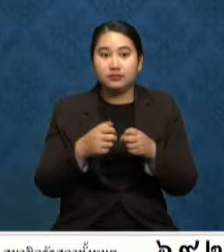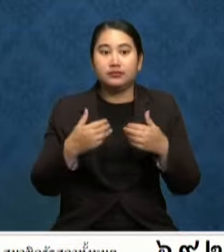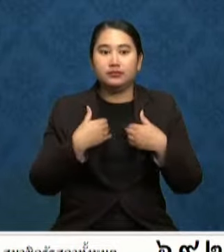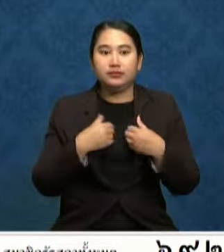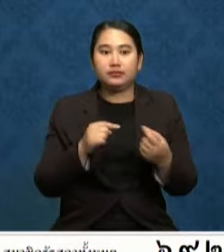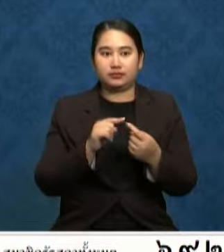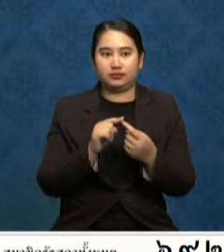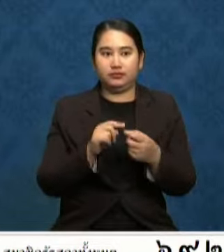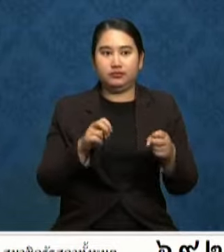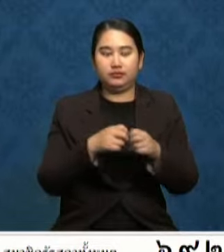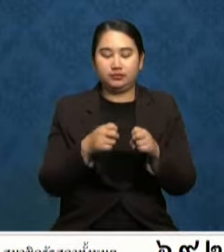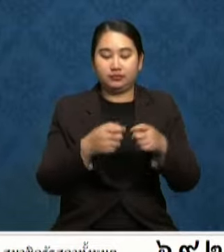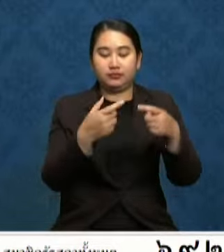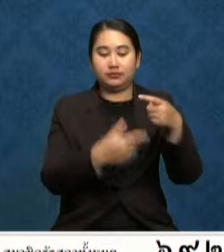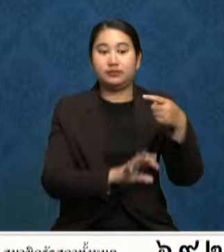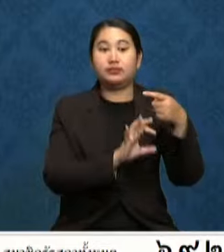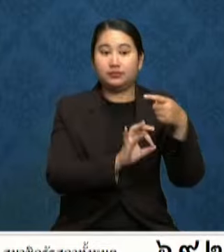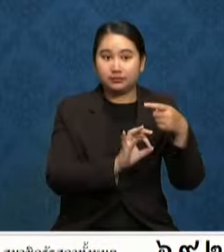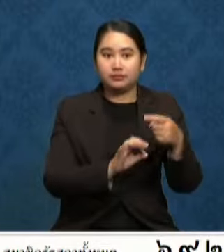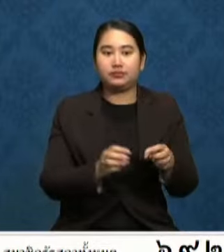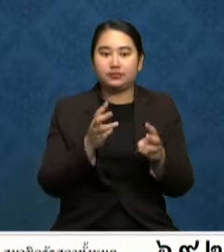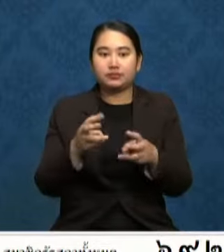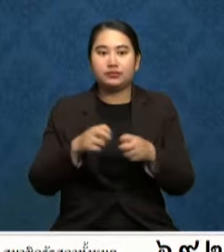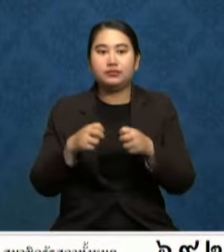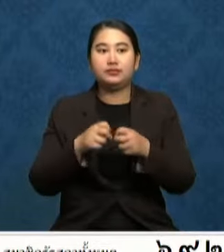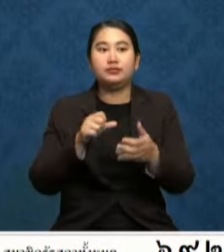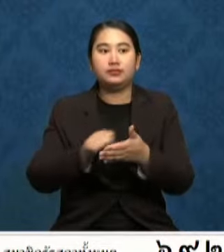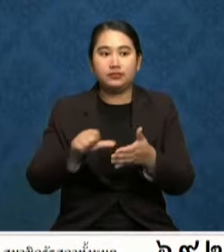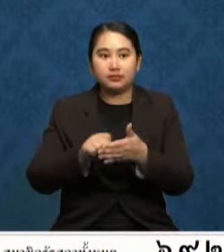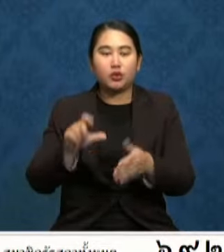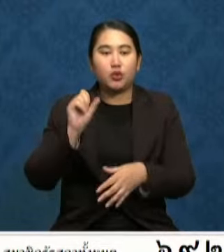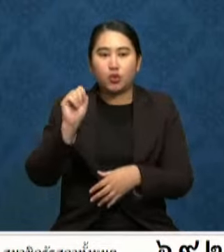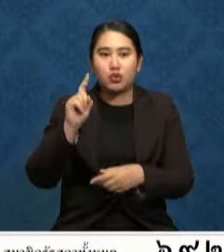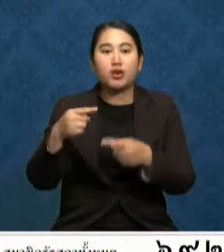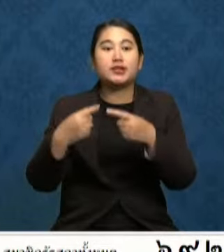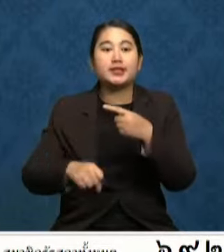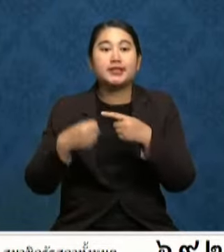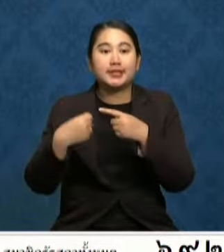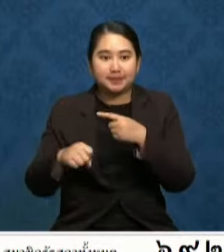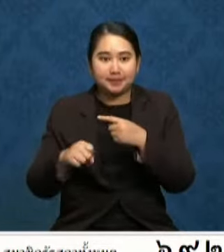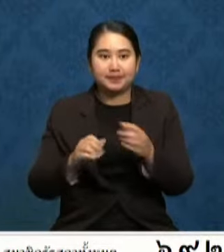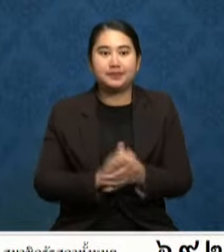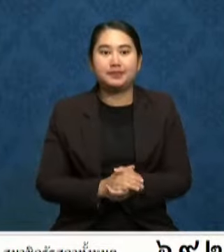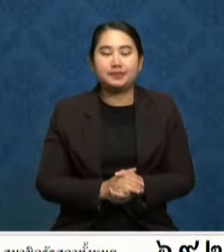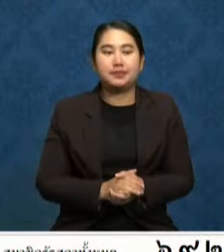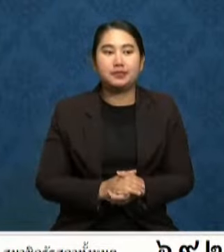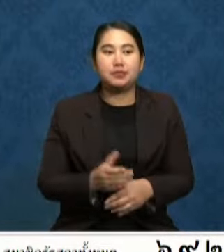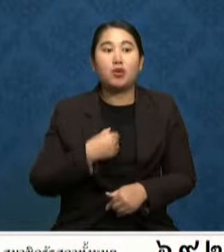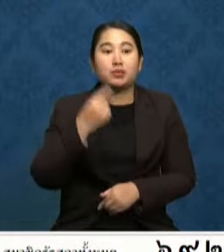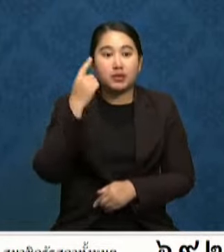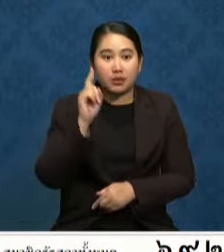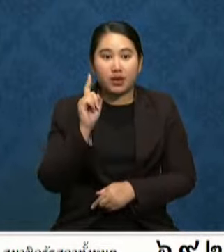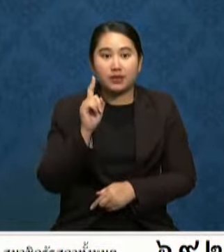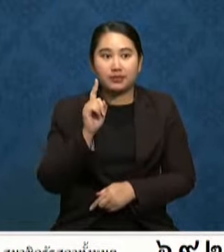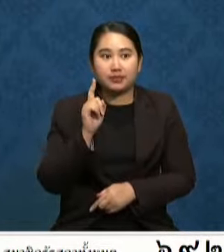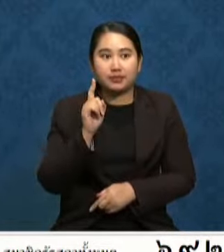คือ คามทาถ่าย 9 ข้อ วิธีแ้ เล่งด่วน 10 ข้อผมคิดว่า